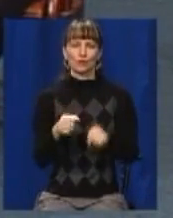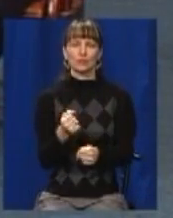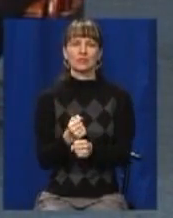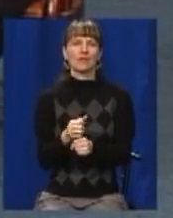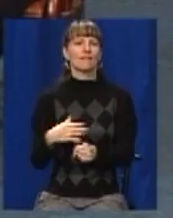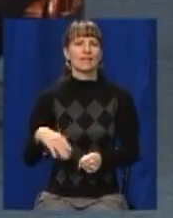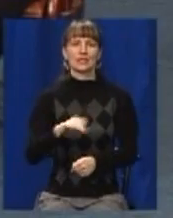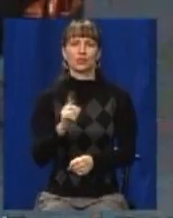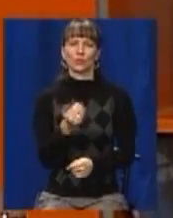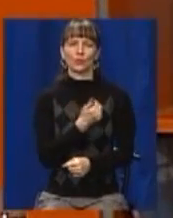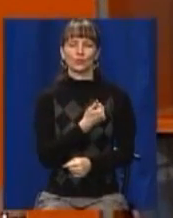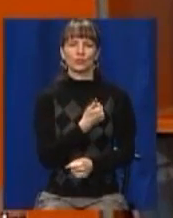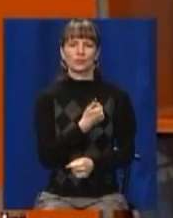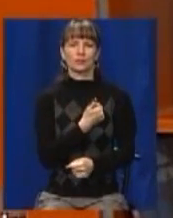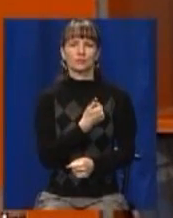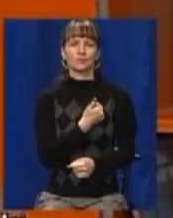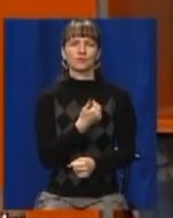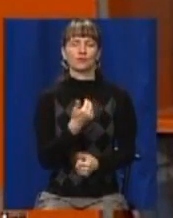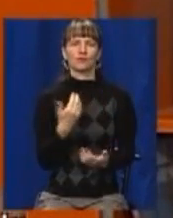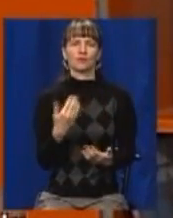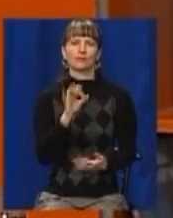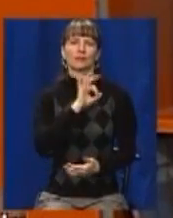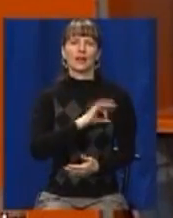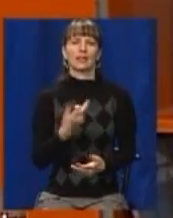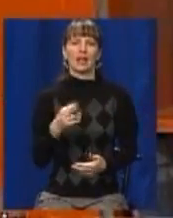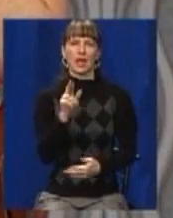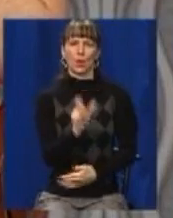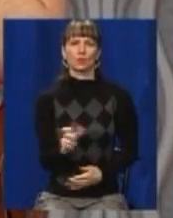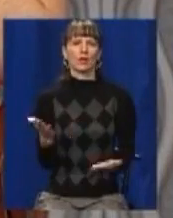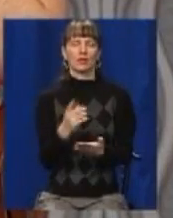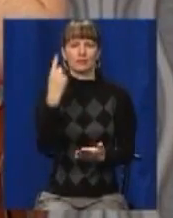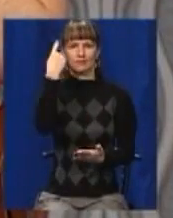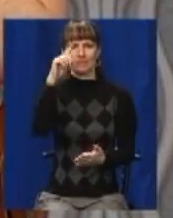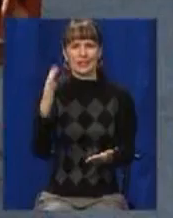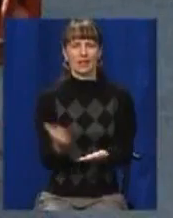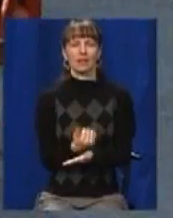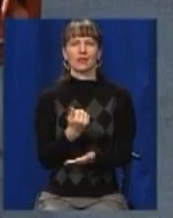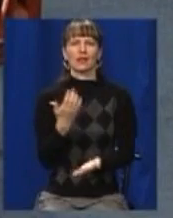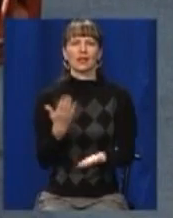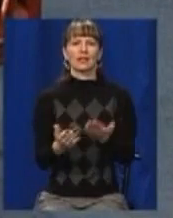що заманеться. Ну, корисного маєш... для людства, якийсь винахід. Якщо